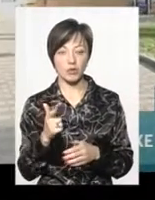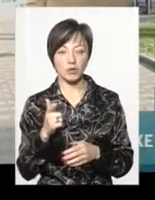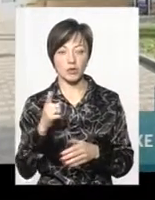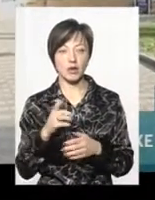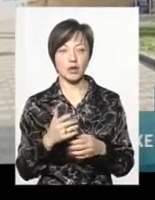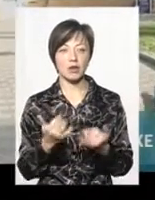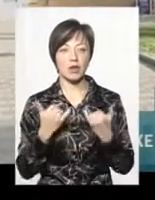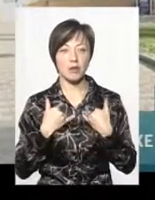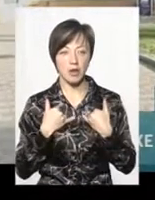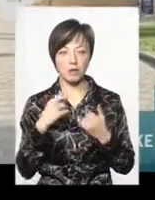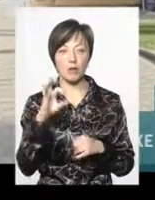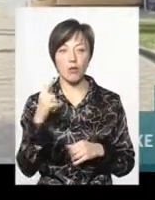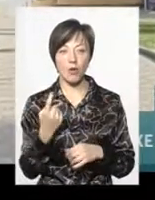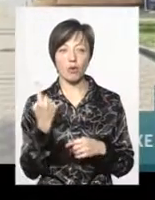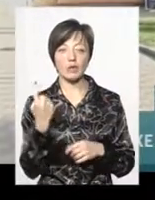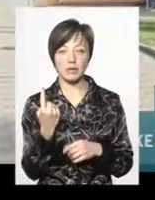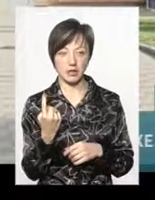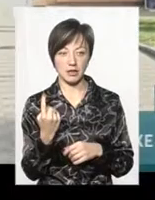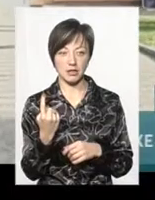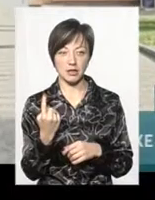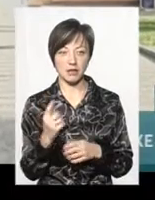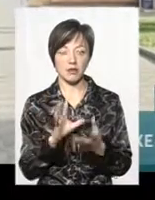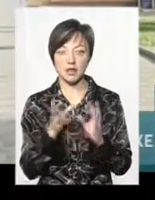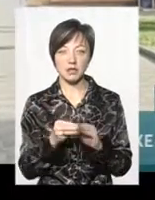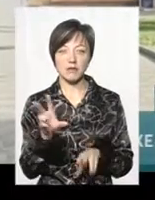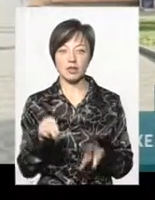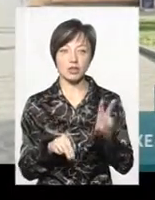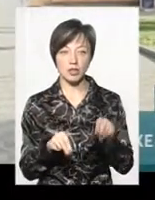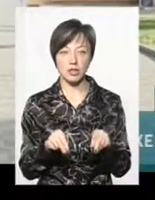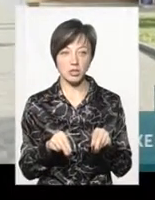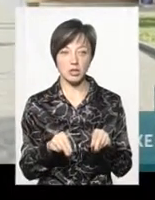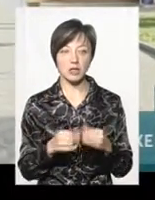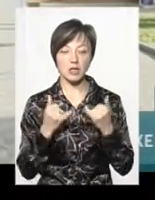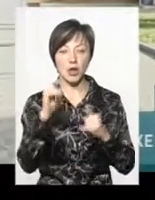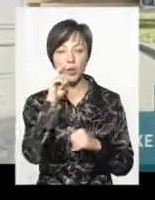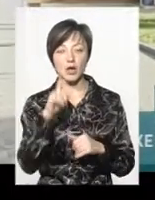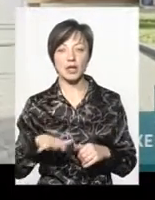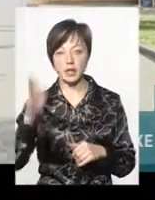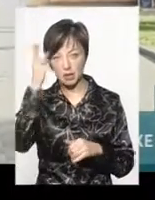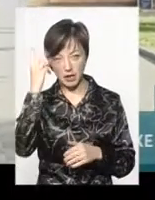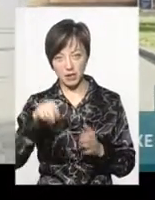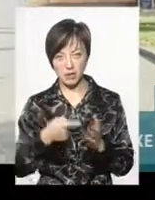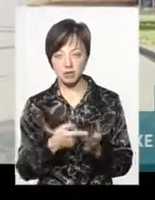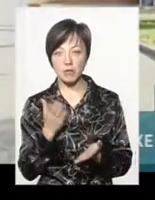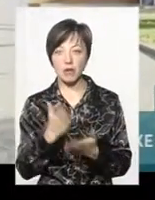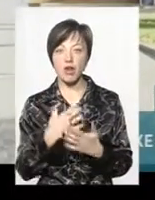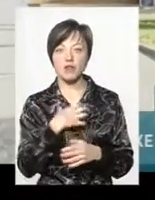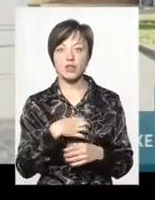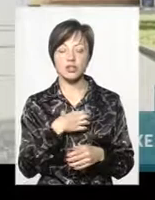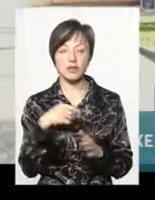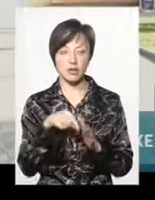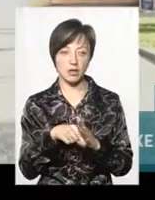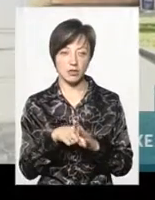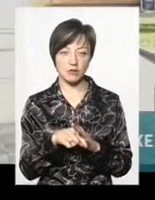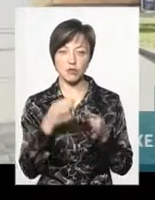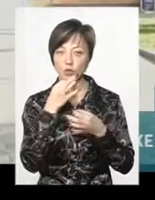ви знаєте, для мене Бог, він один. В принципі, я вважаю, що, ну, як і для України, для Хмельницького це має, ну, важливе значення в